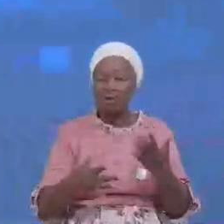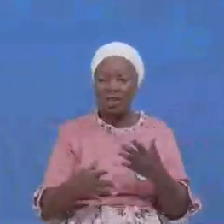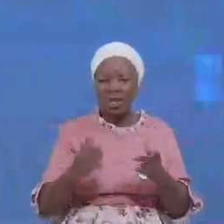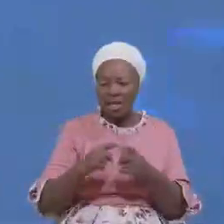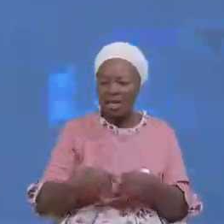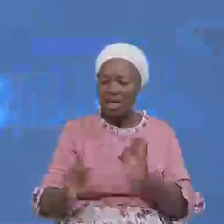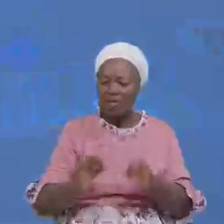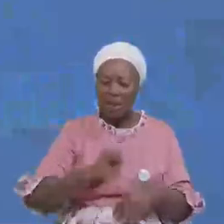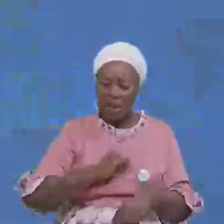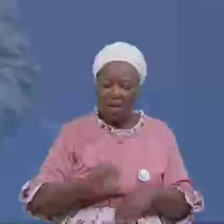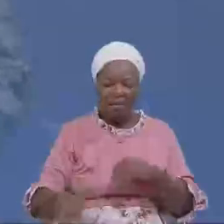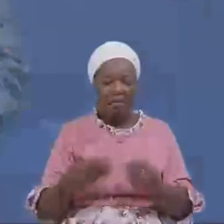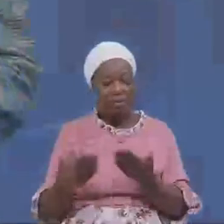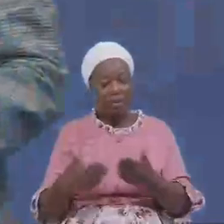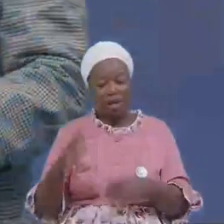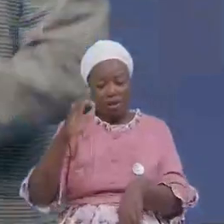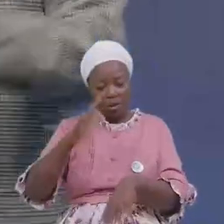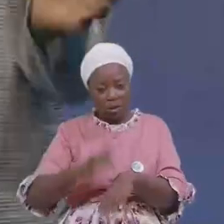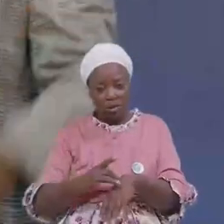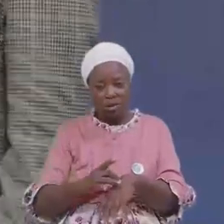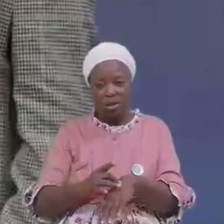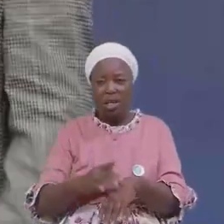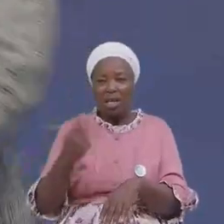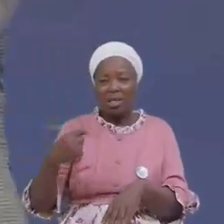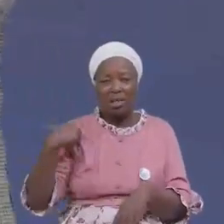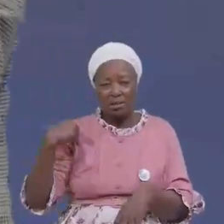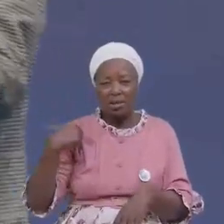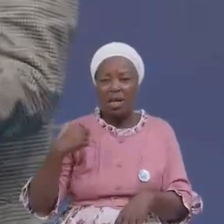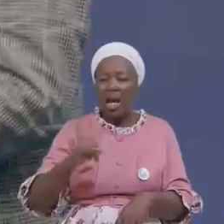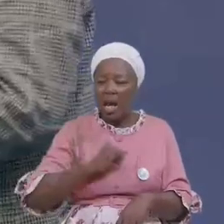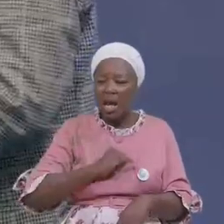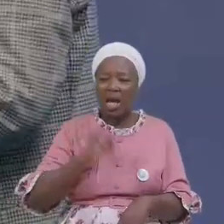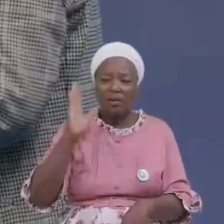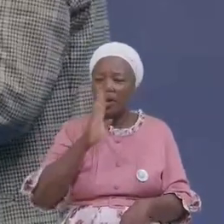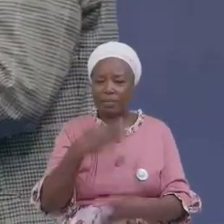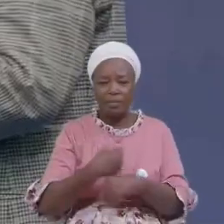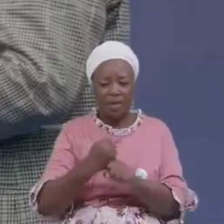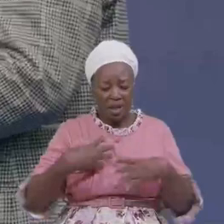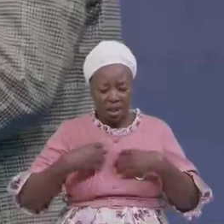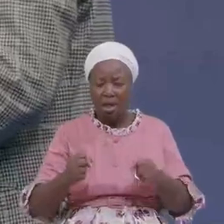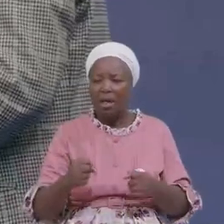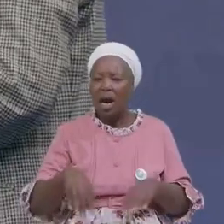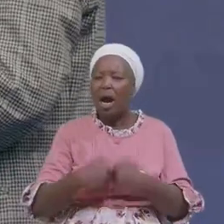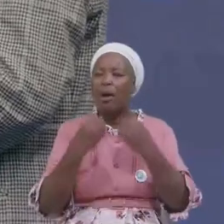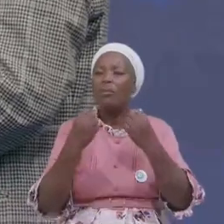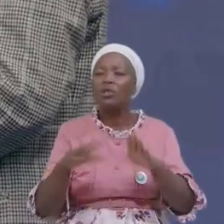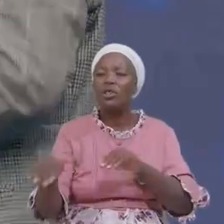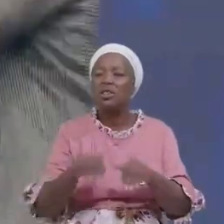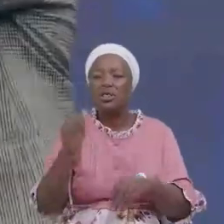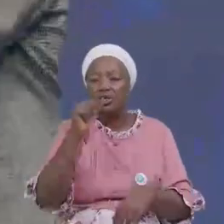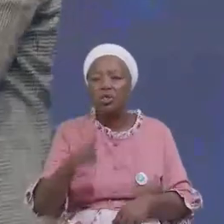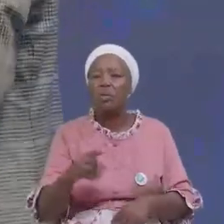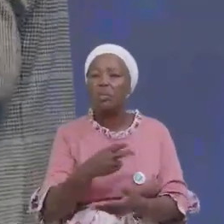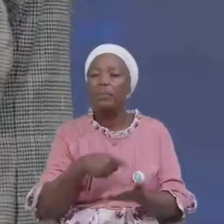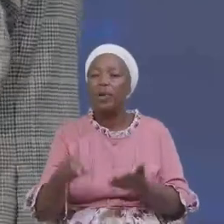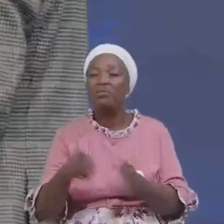seulement toucher son vêtement, je serai guéri. Combien a-t-elle payé? Rien du tout.